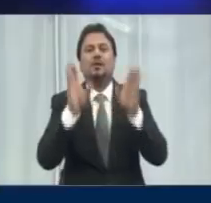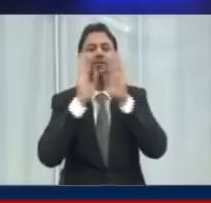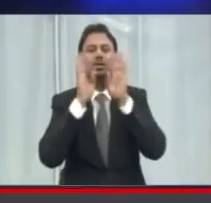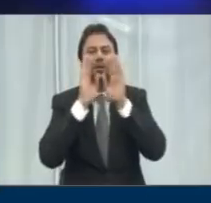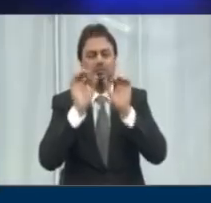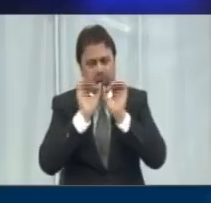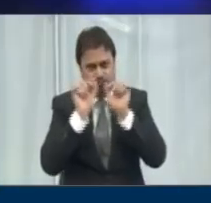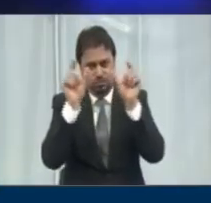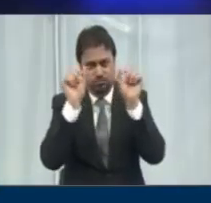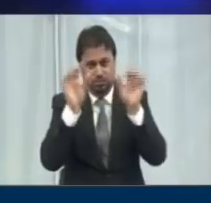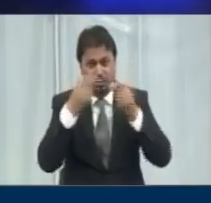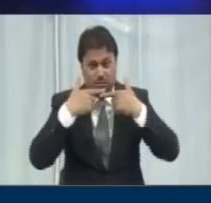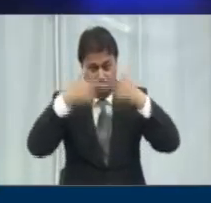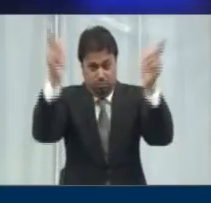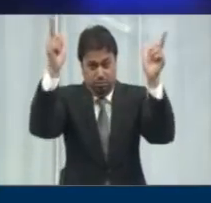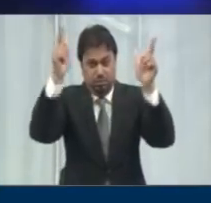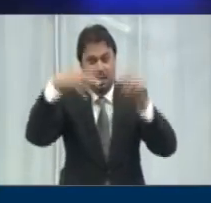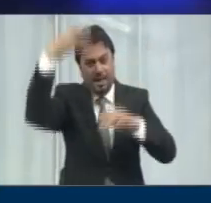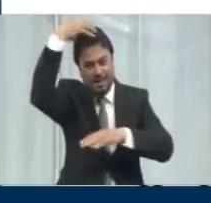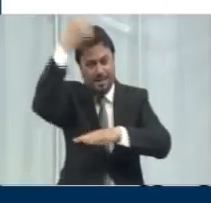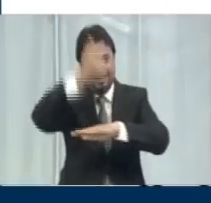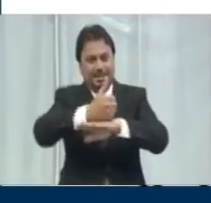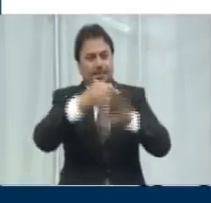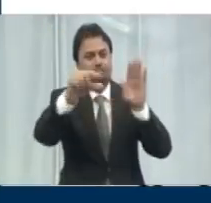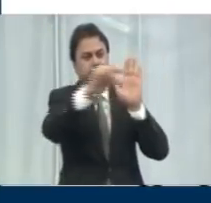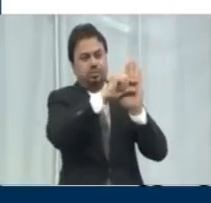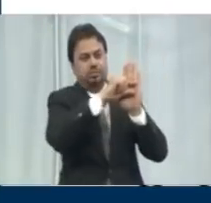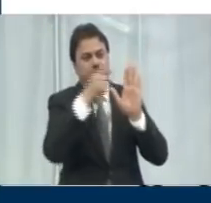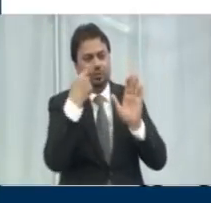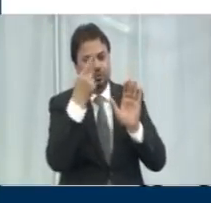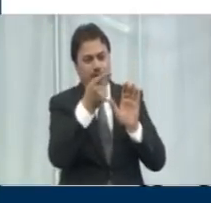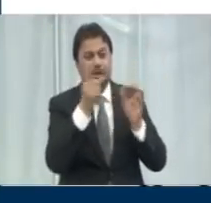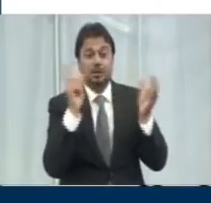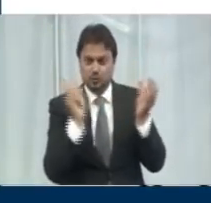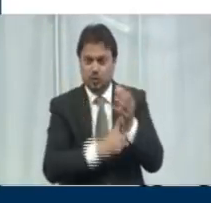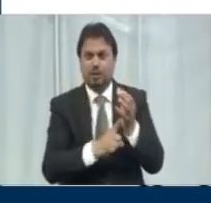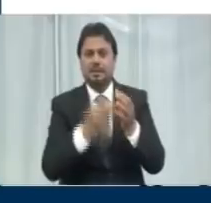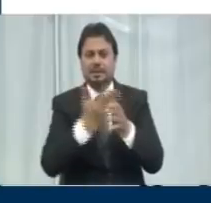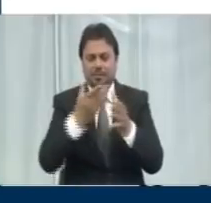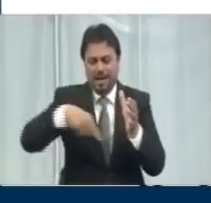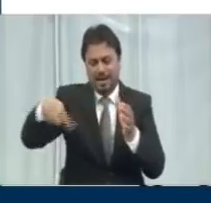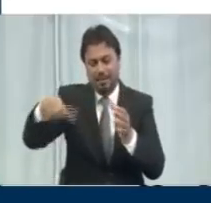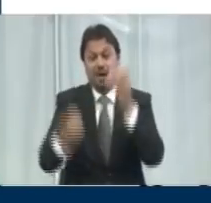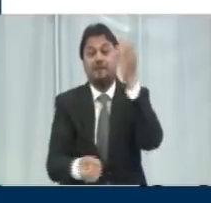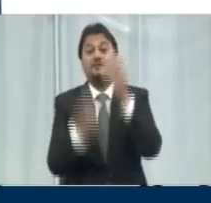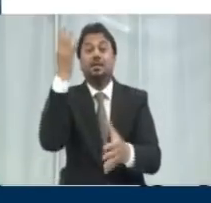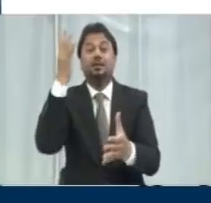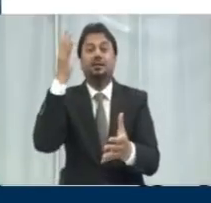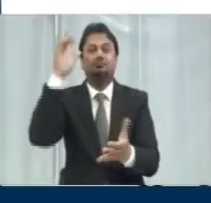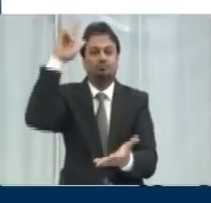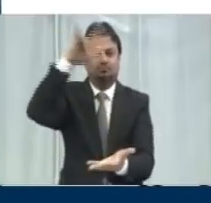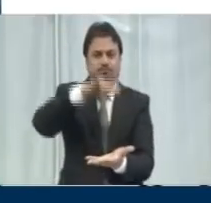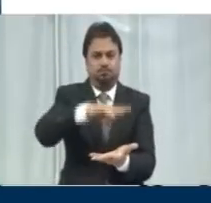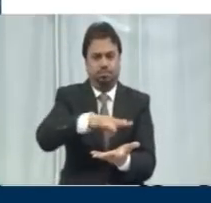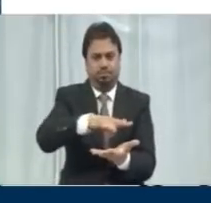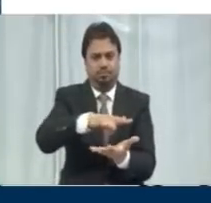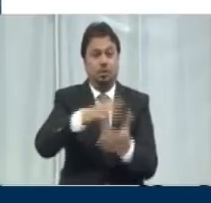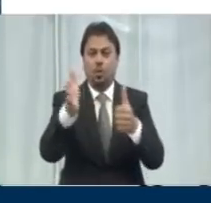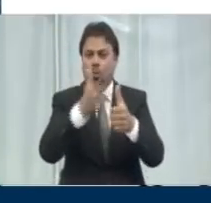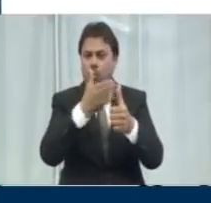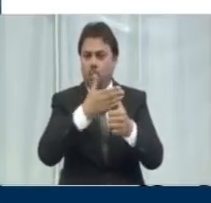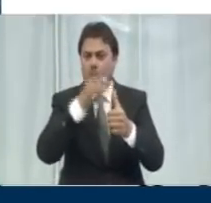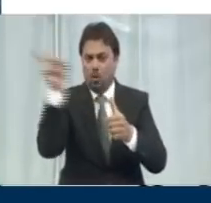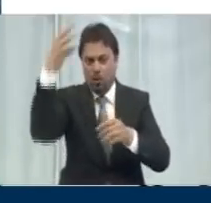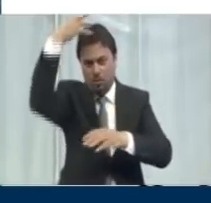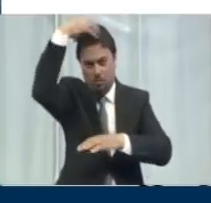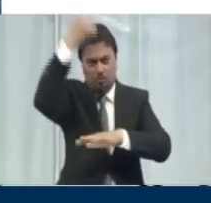بعنوان البابا في العراق تزامنا مع زيارة التاريخية المرتقبة، وذكرت الوزارة في بيان أنها أطلقت وسم